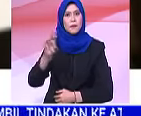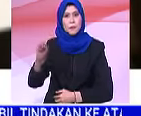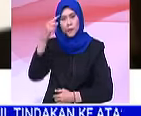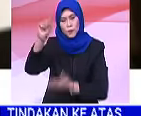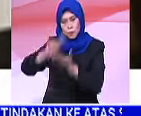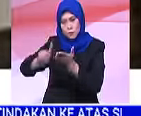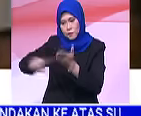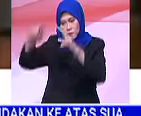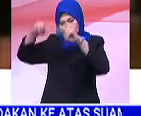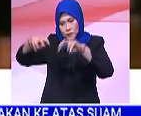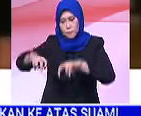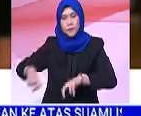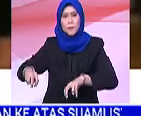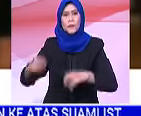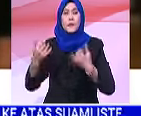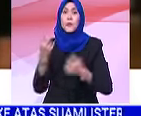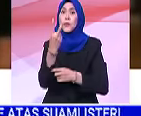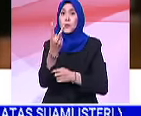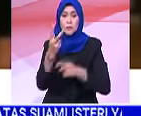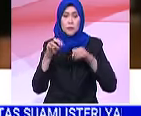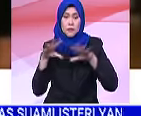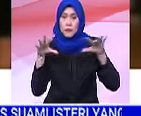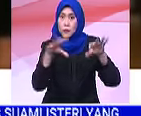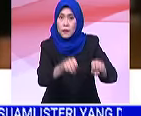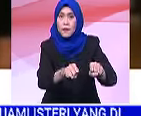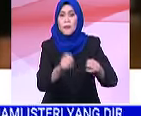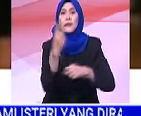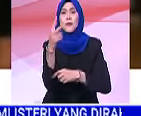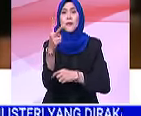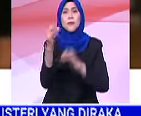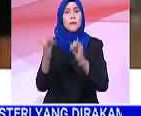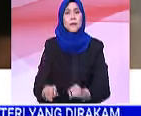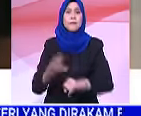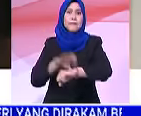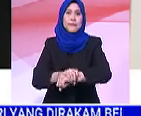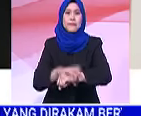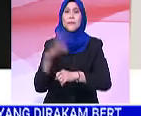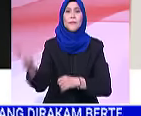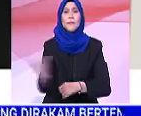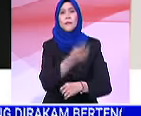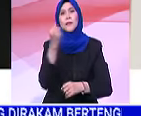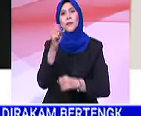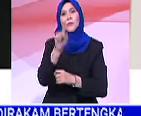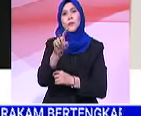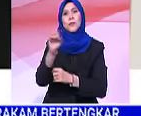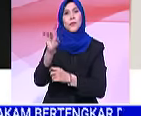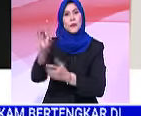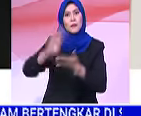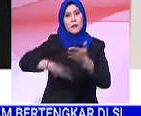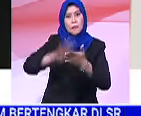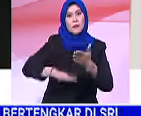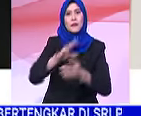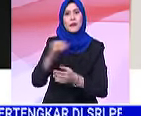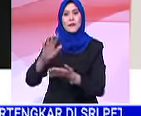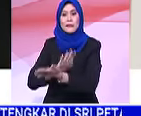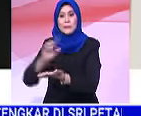untuk siasatan lanjut. Hasil dua serbuan tersebut, pihaknya telah menahan 12 individu. Turut dirampas 108 daun terup, 3